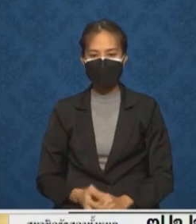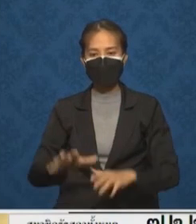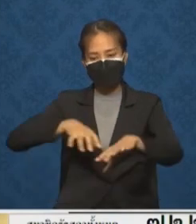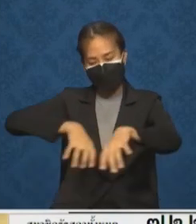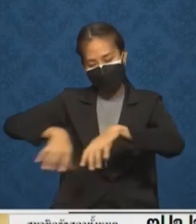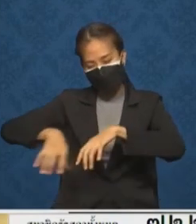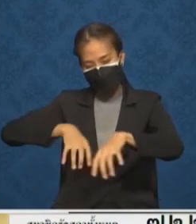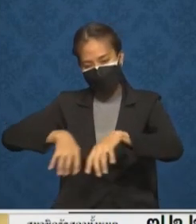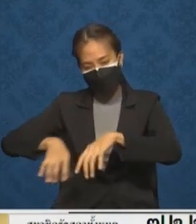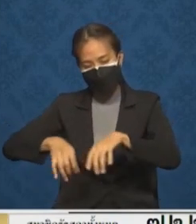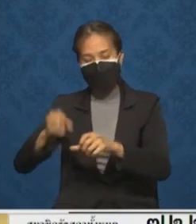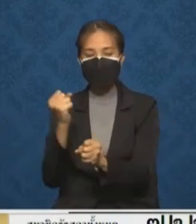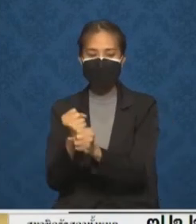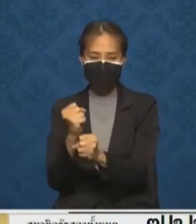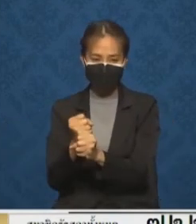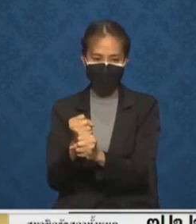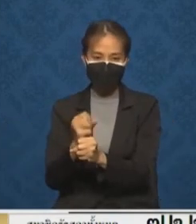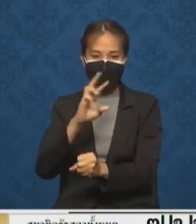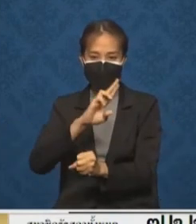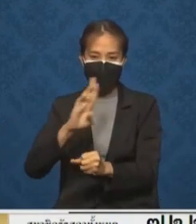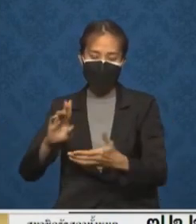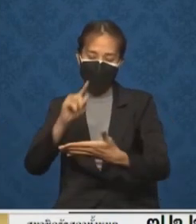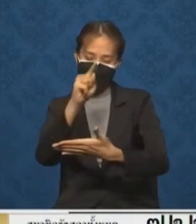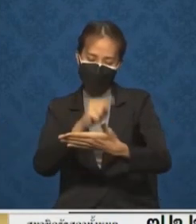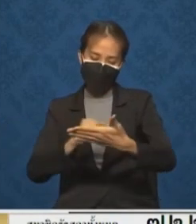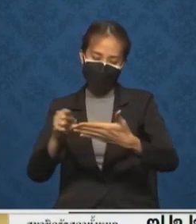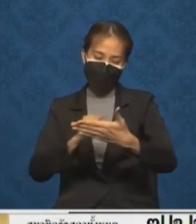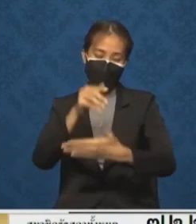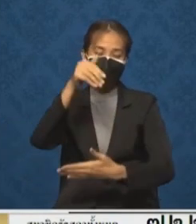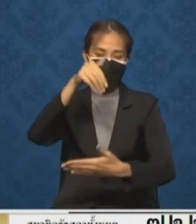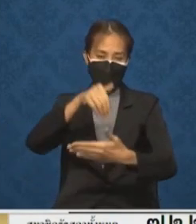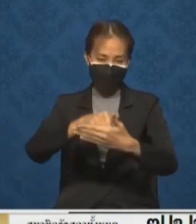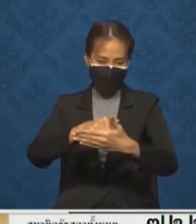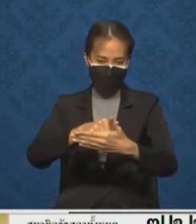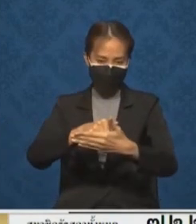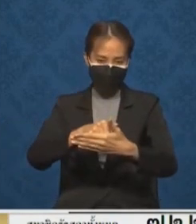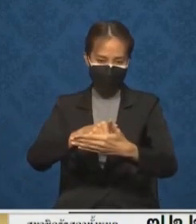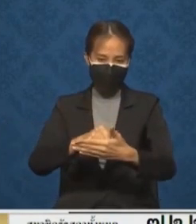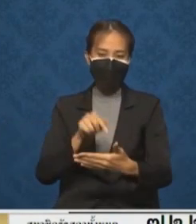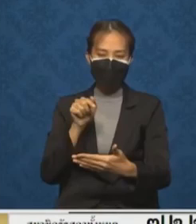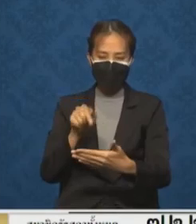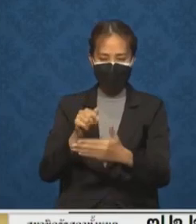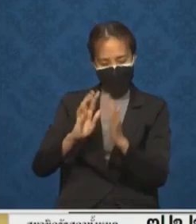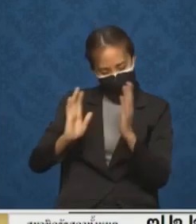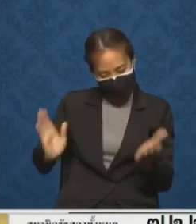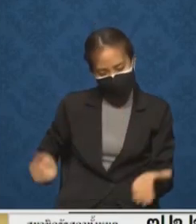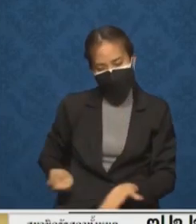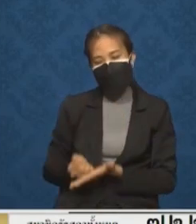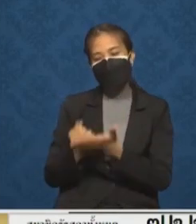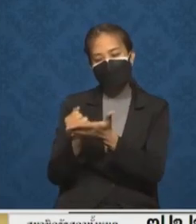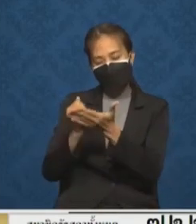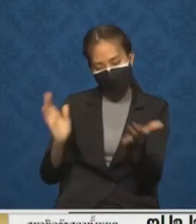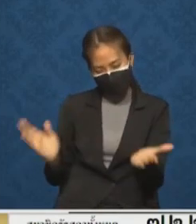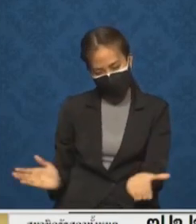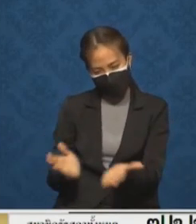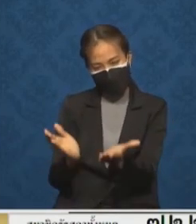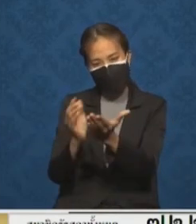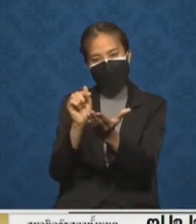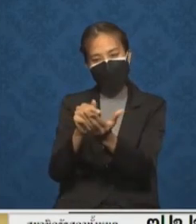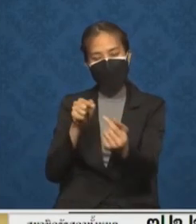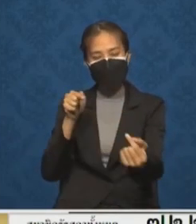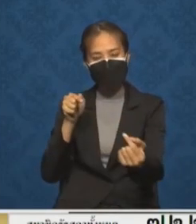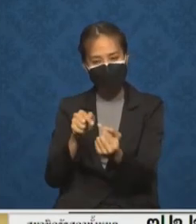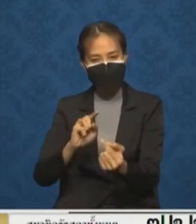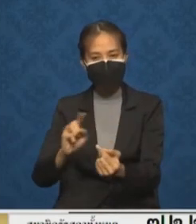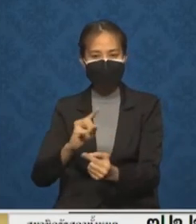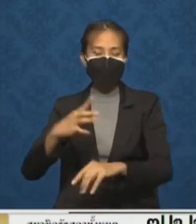การให้มีระบบเลือกตั้งที่พร้อมจะส่งเสริมความแข็งแรงของระบบพรรคการเมือง